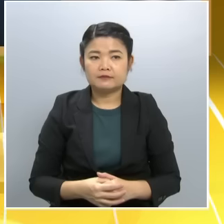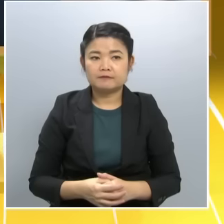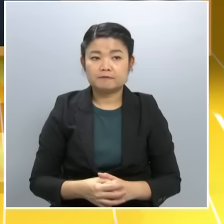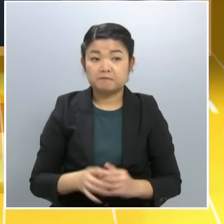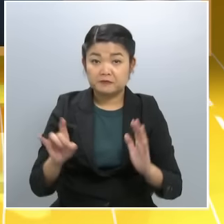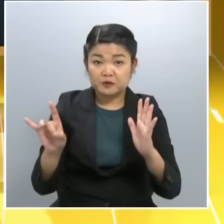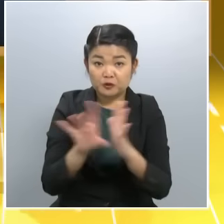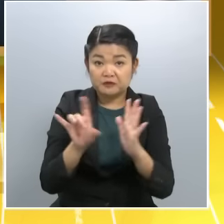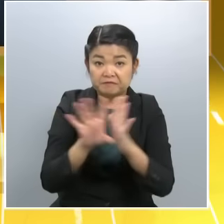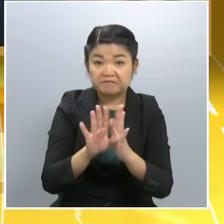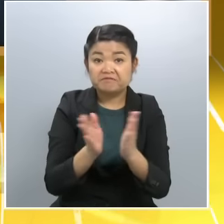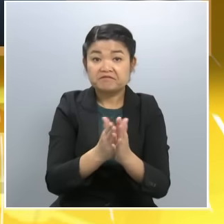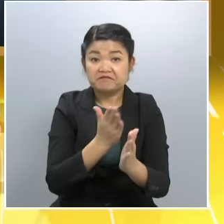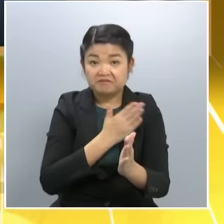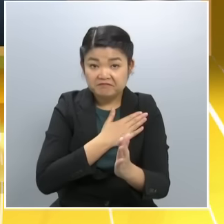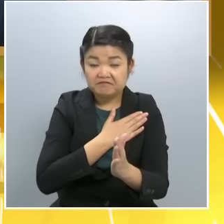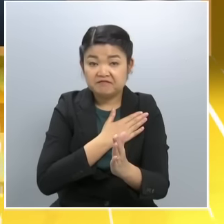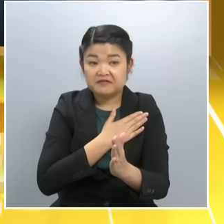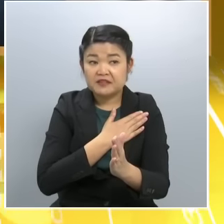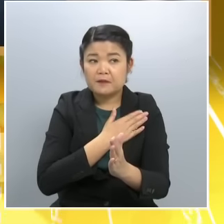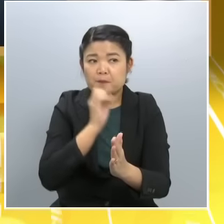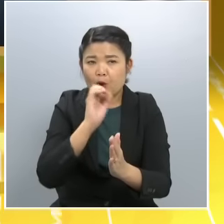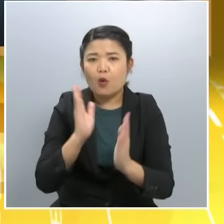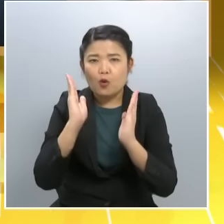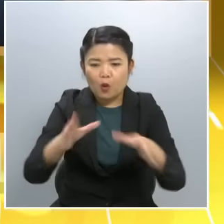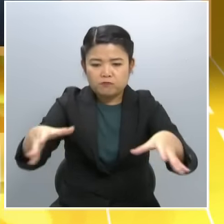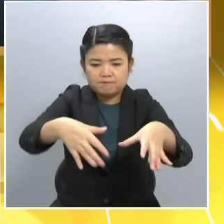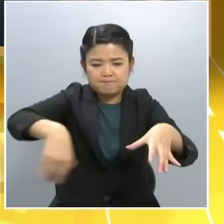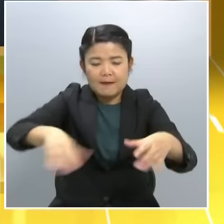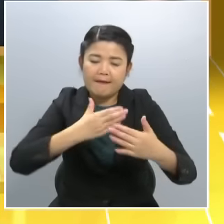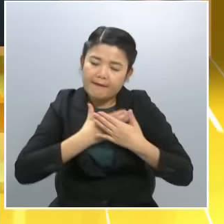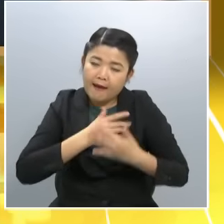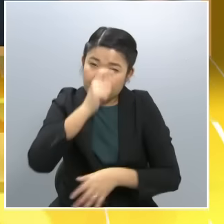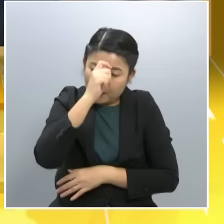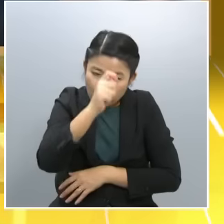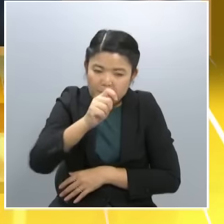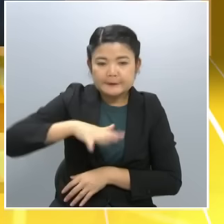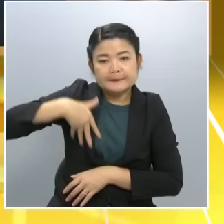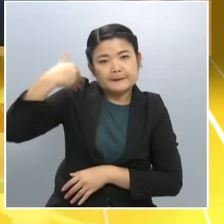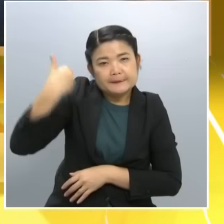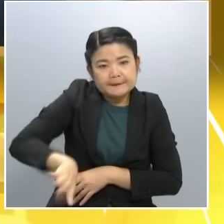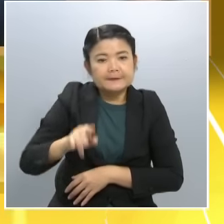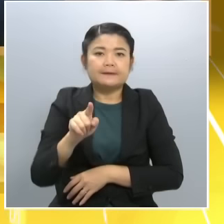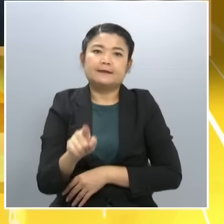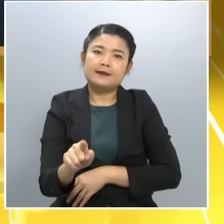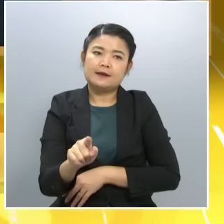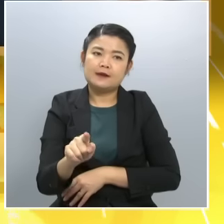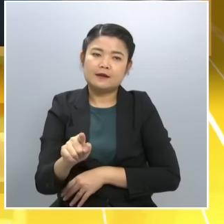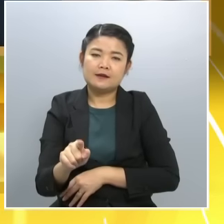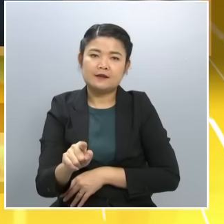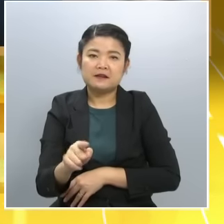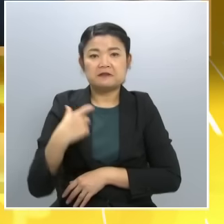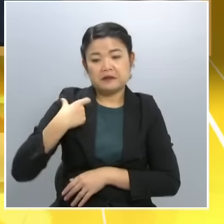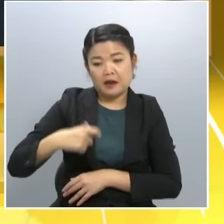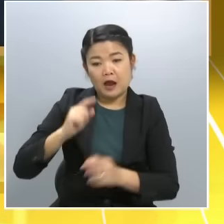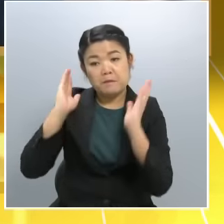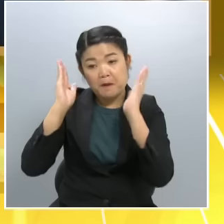ที่พระอาจารย์พยายามจะบอกว่าพระอาจารย์มีลูกศิษย์ลูกหาที่รักพระอาจารย์แลไม่พอใจในสิ่งที่ผมได้มีการคุยกับทางทนายเดชาหรือทำ